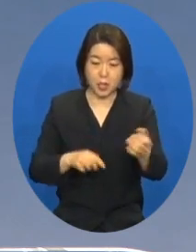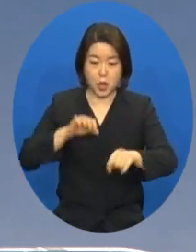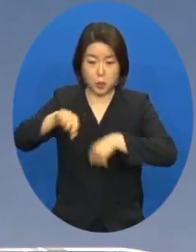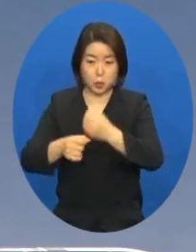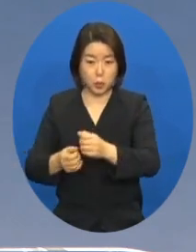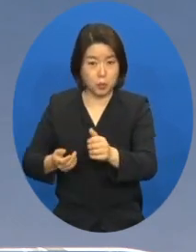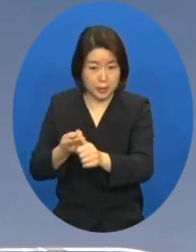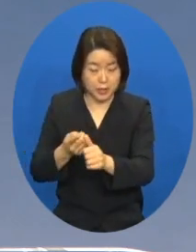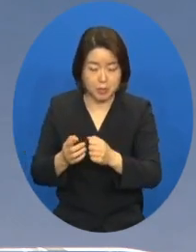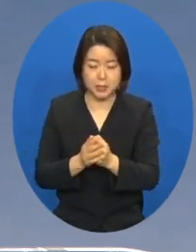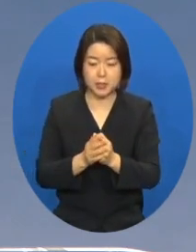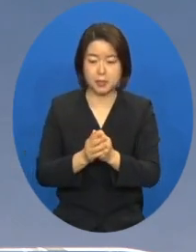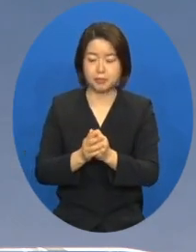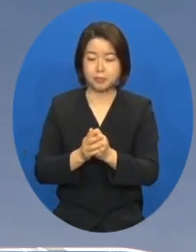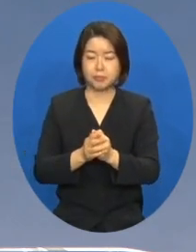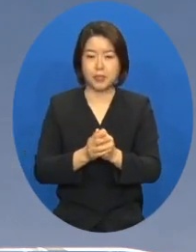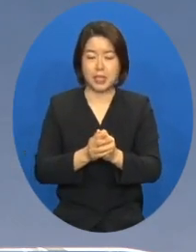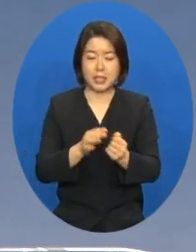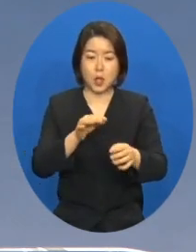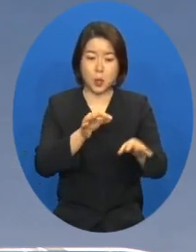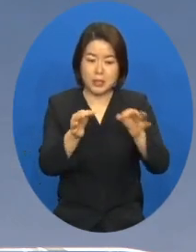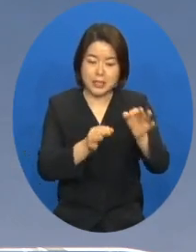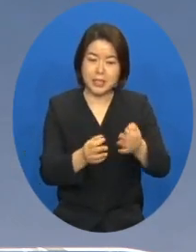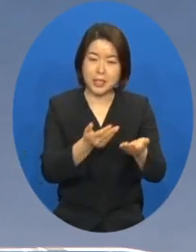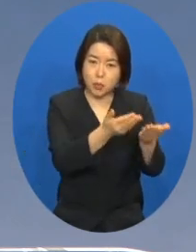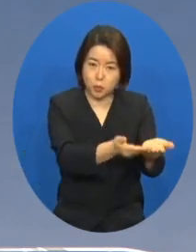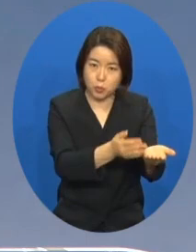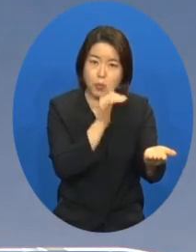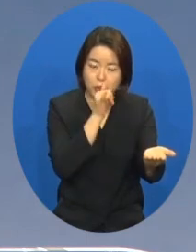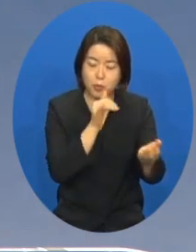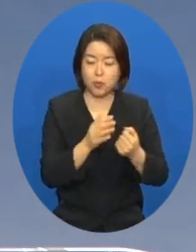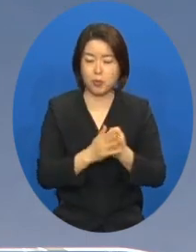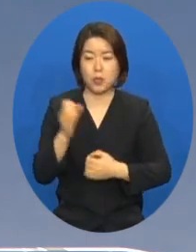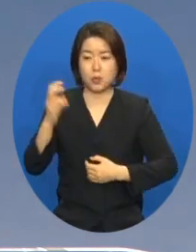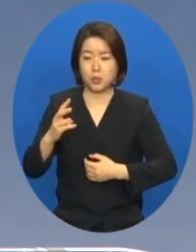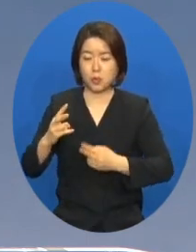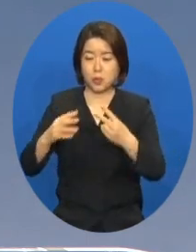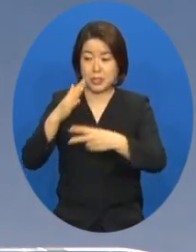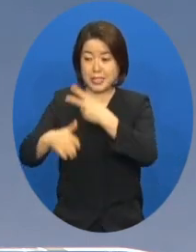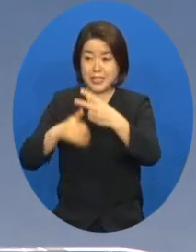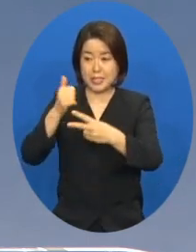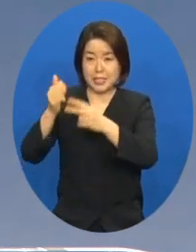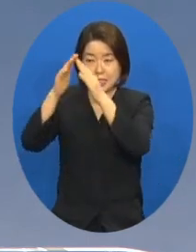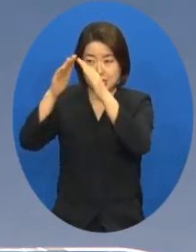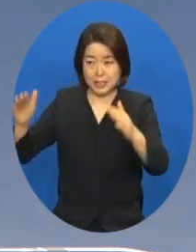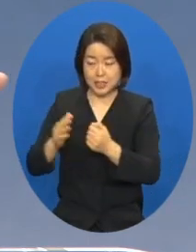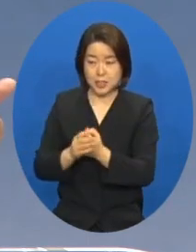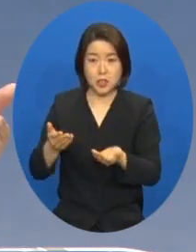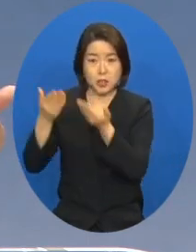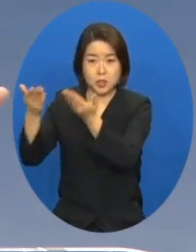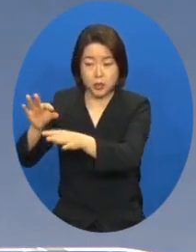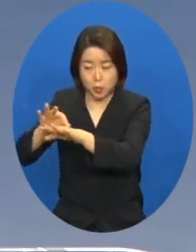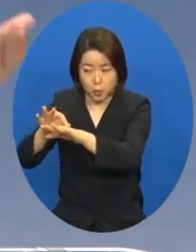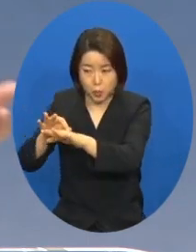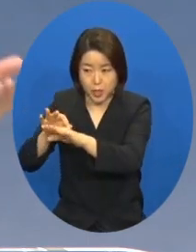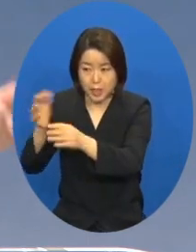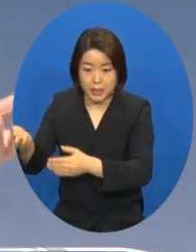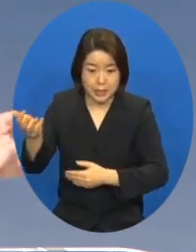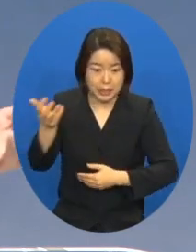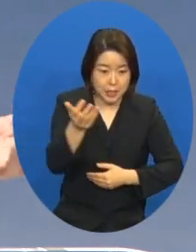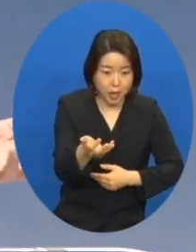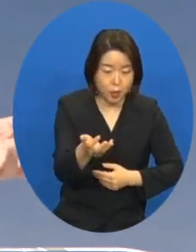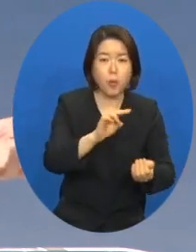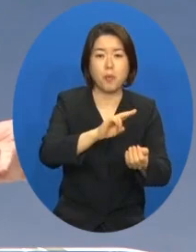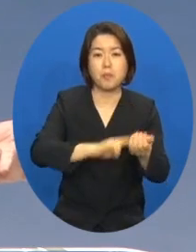잡아서 시장에 내놓은 고기도 있고 또 하나는 신전에 바쳤던 고기가 시장에 나와서 판매가